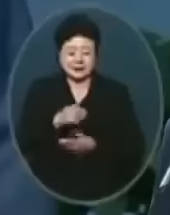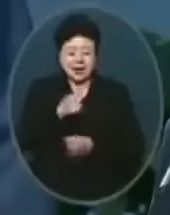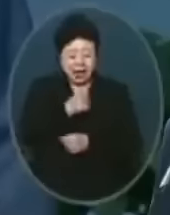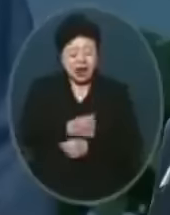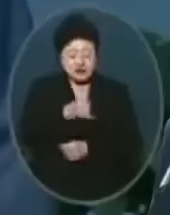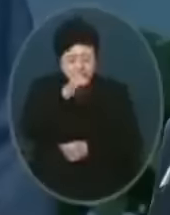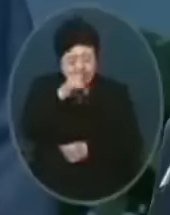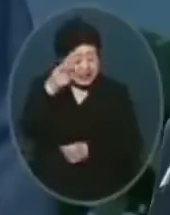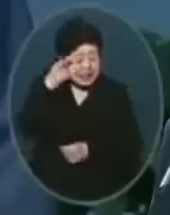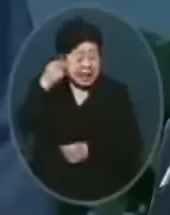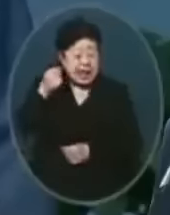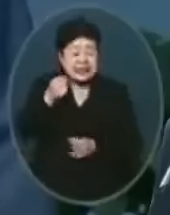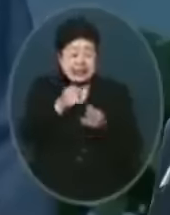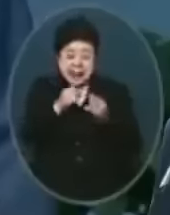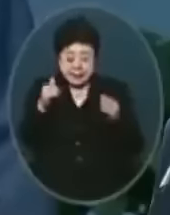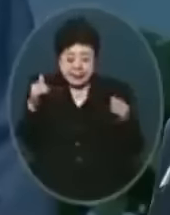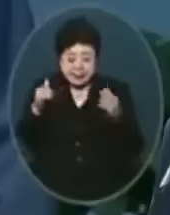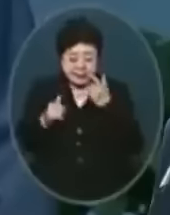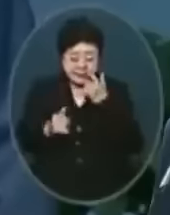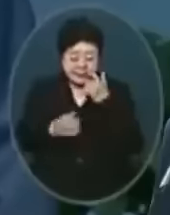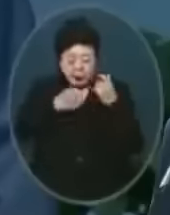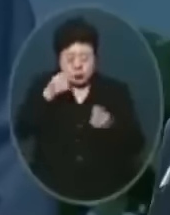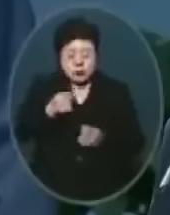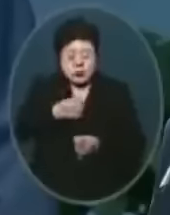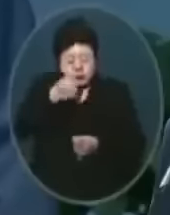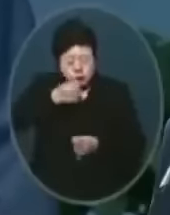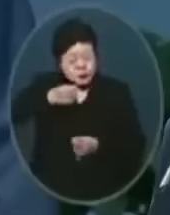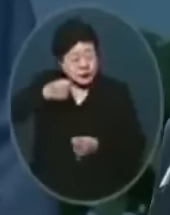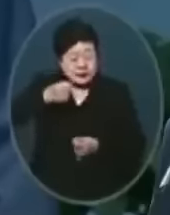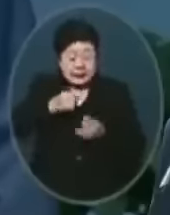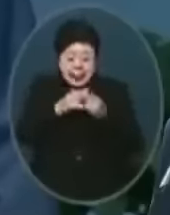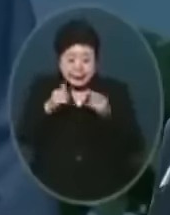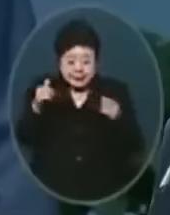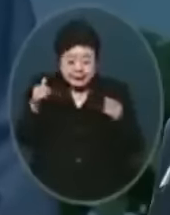할 수 있다고 생각하는 사람이 꿈을 꾸면